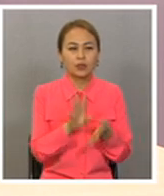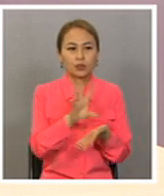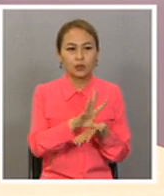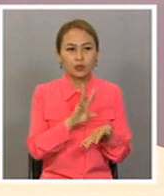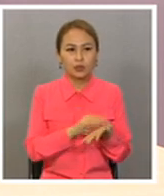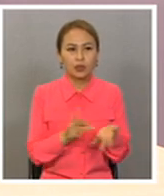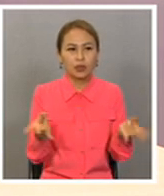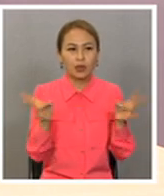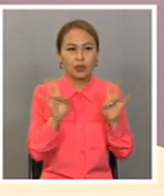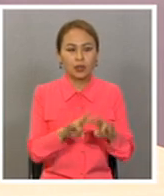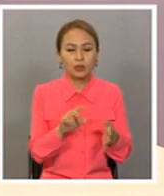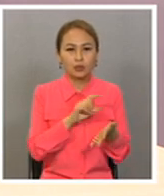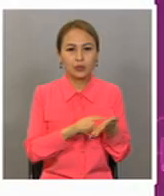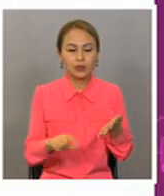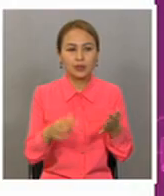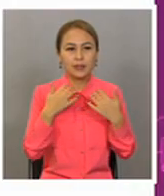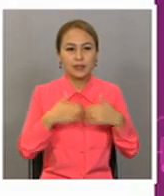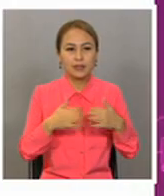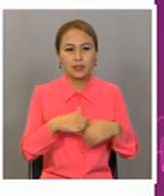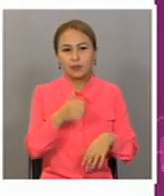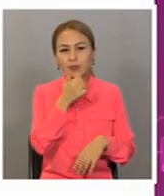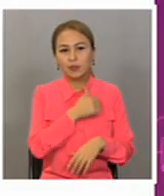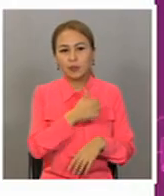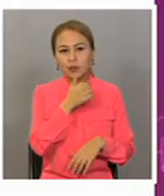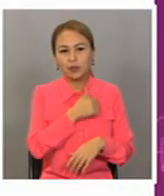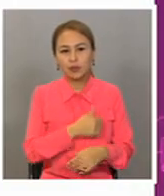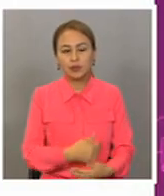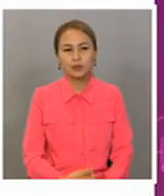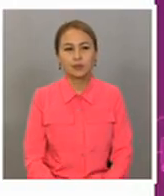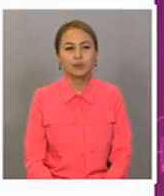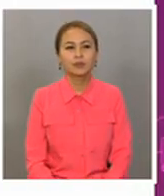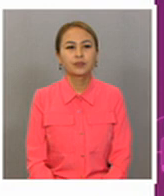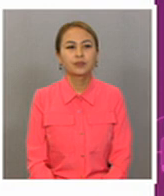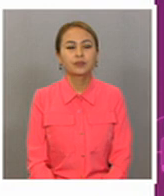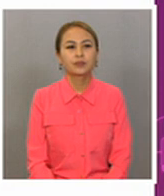қалған өрнектерді есептеп көріңдер.